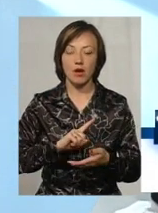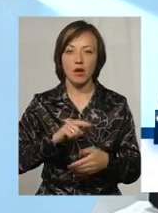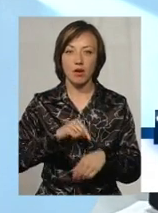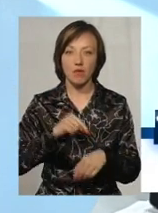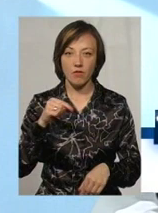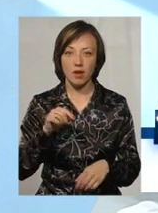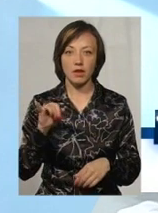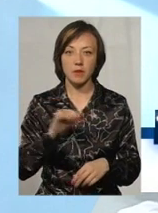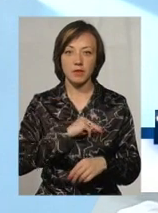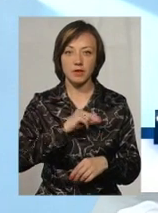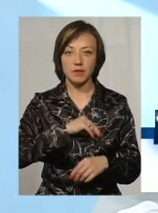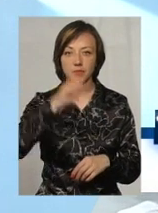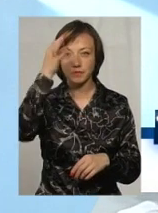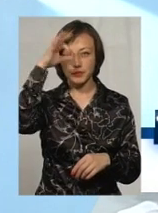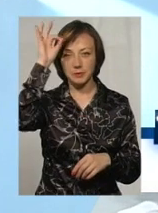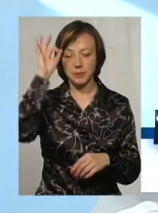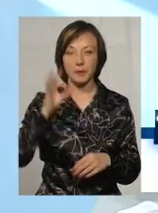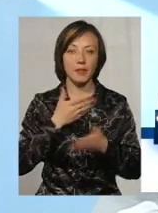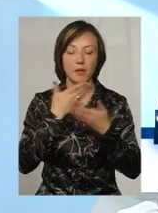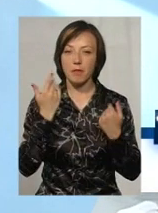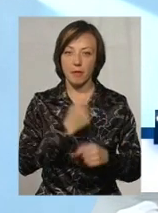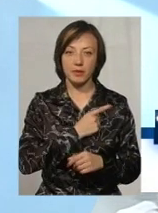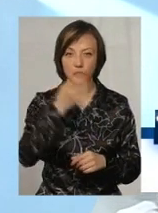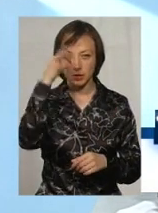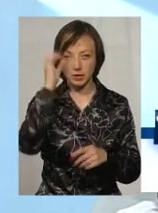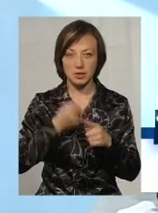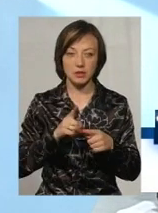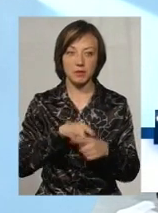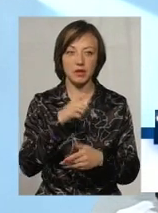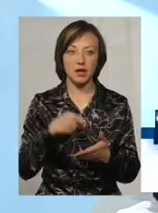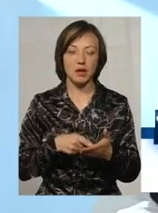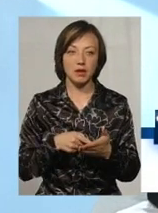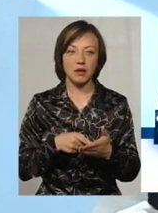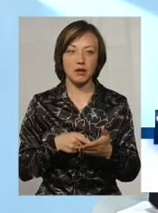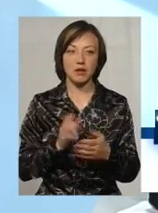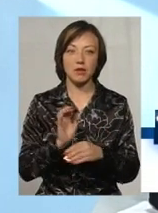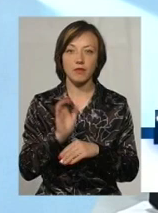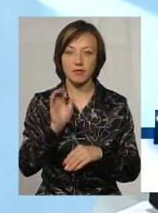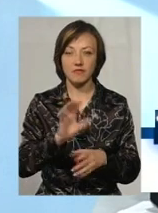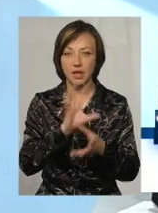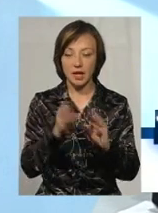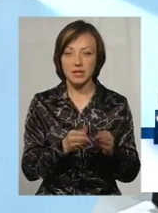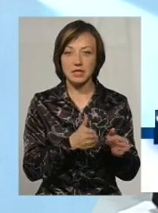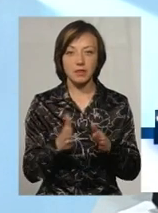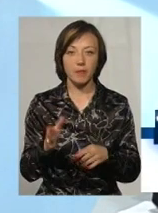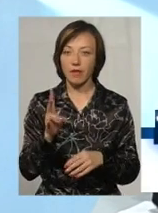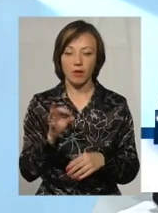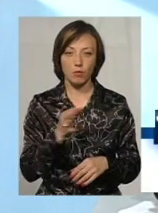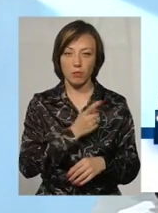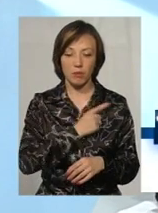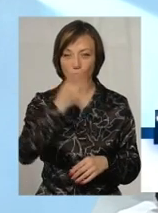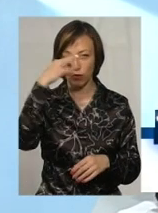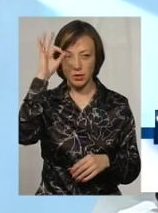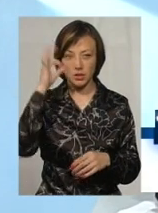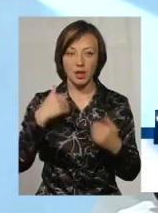співробітники поліції. Немає там патрульної поліції. Тому це питання, воно адресоване до взагалі системи, але не до патрульної поліції. Я